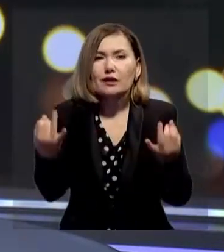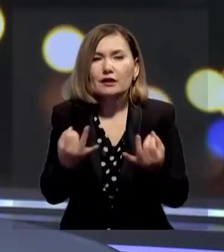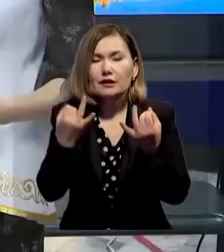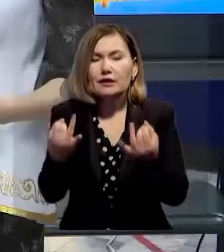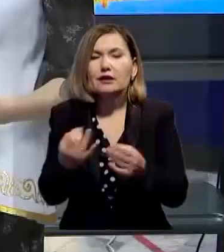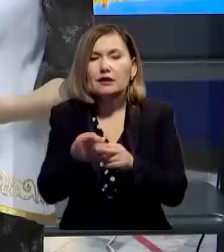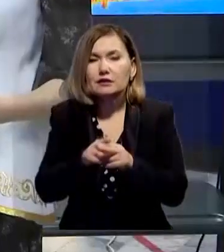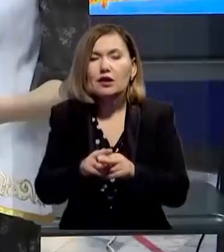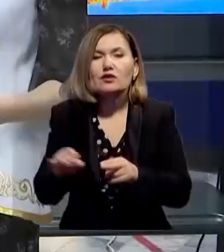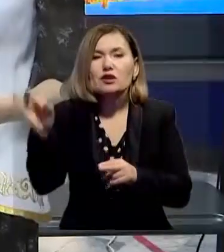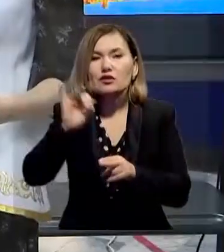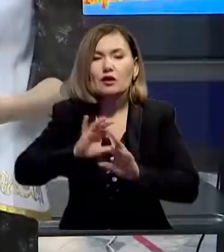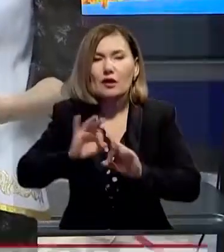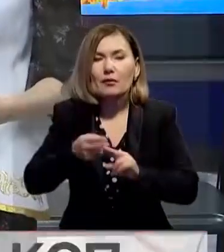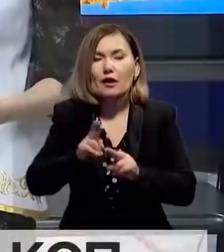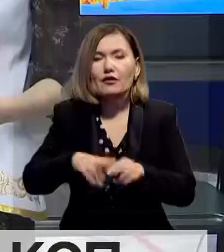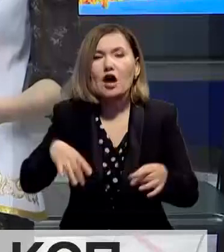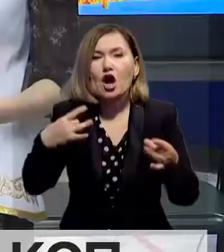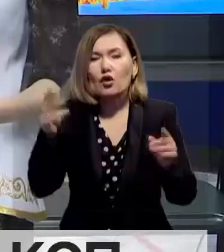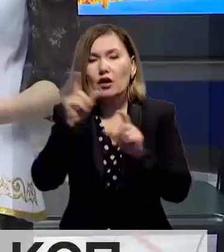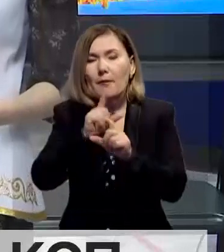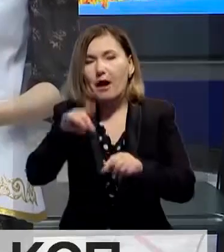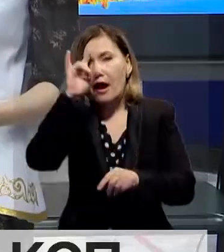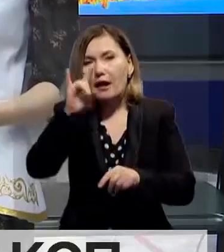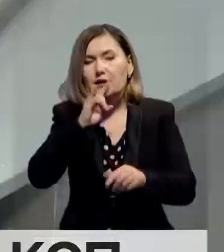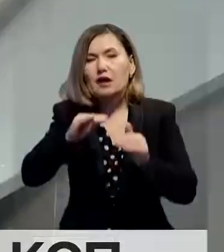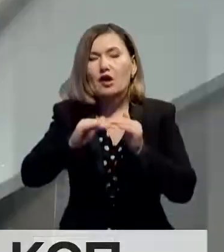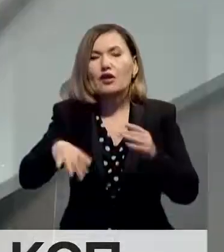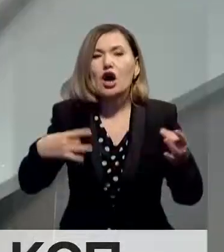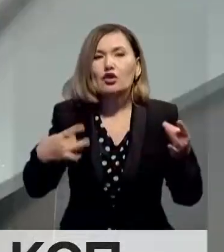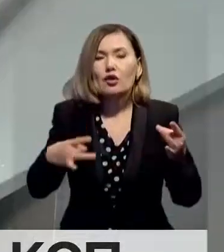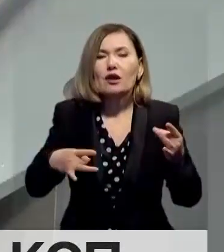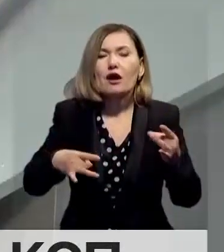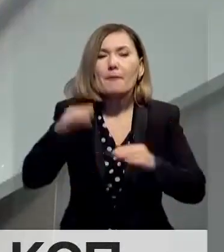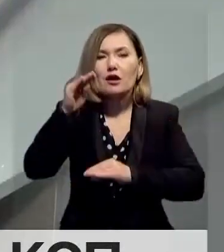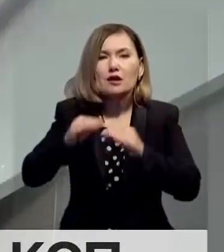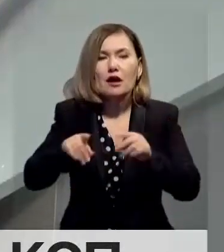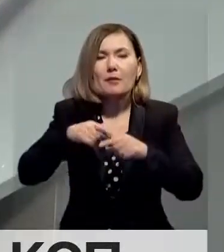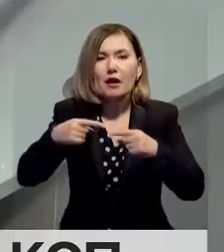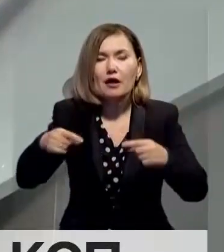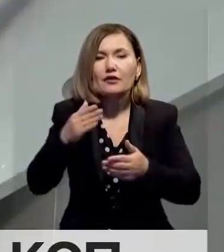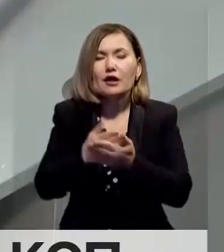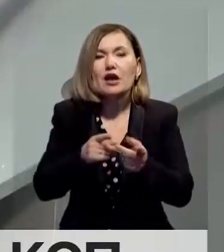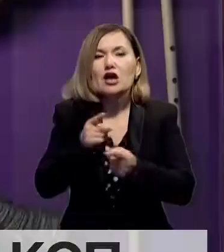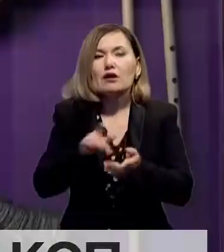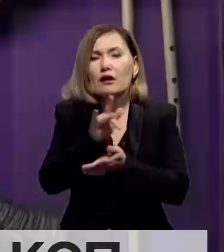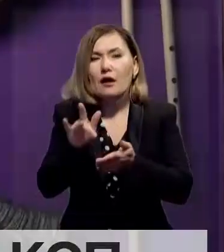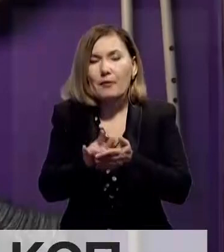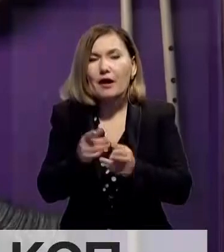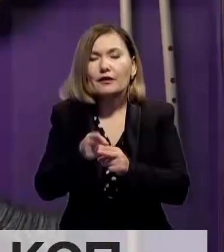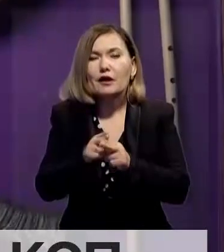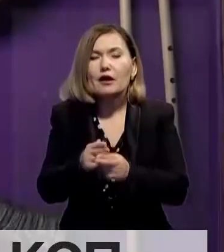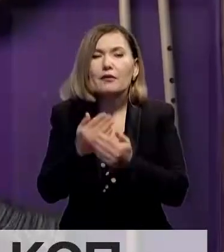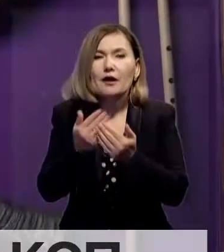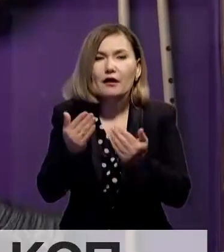бөлісті. Күйшілік мектебіне байланысты қазақ даласында домбыраның жасалу ерекшелігі де сан түрлі. Жезқазған музейінде негізінен арқа